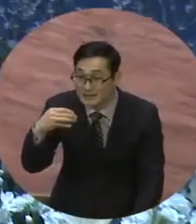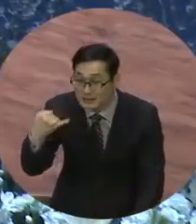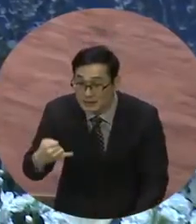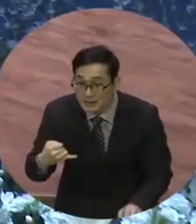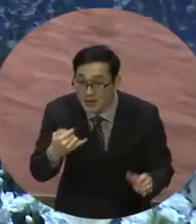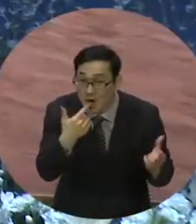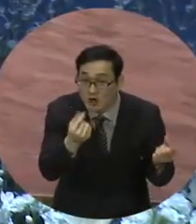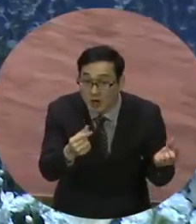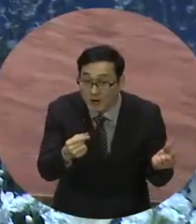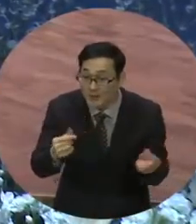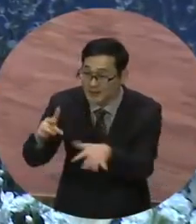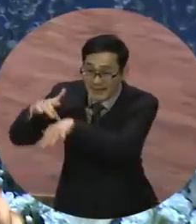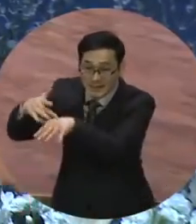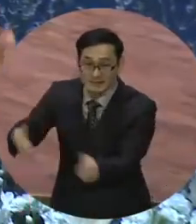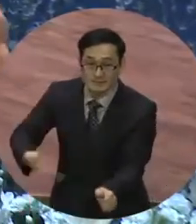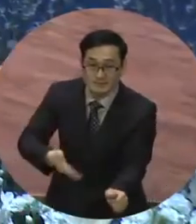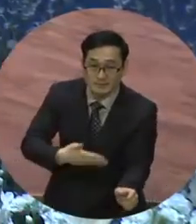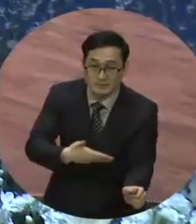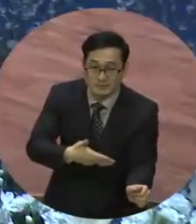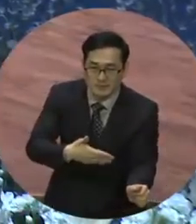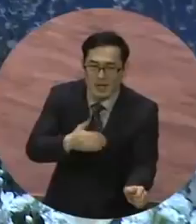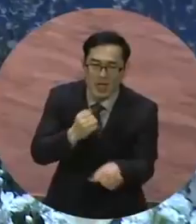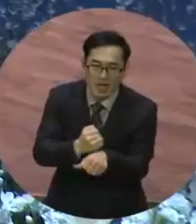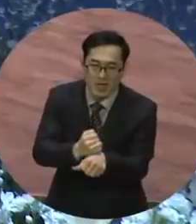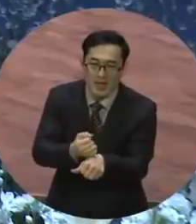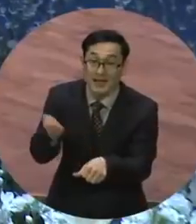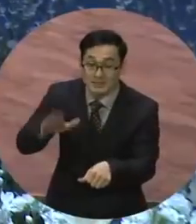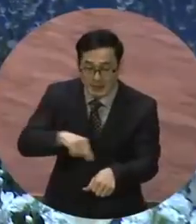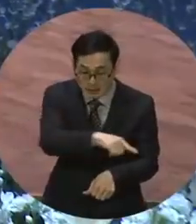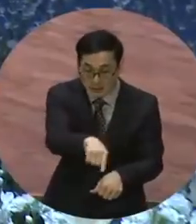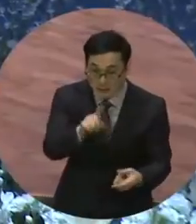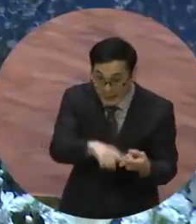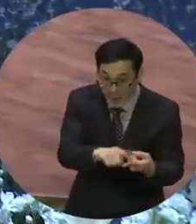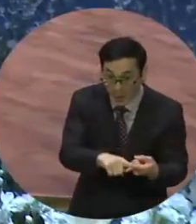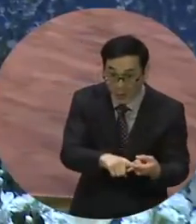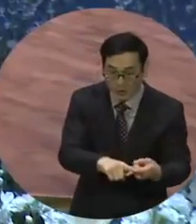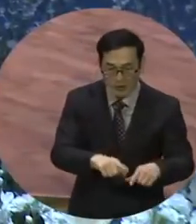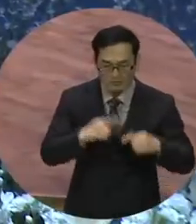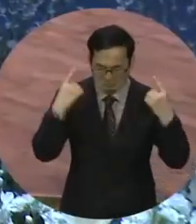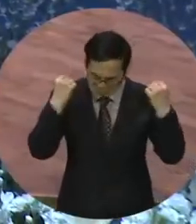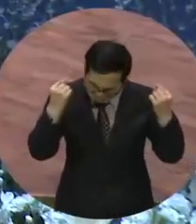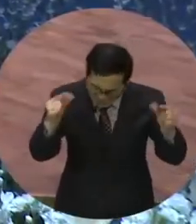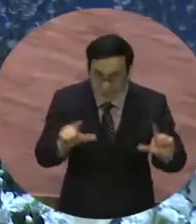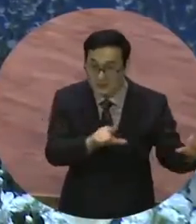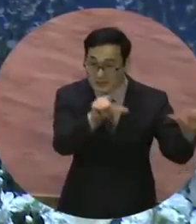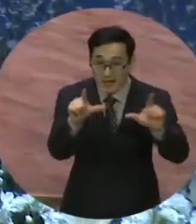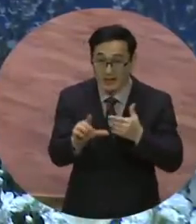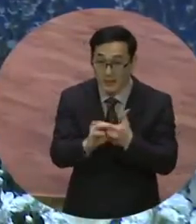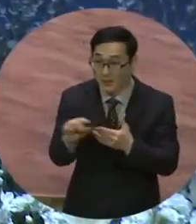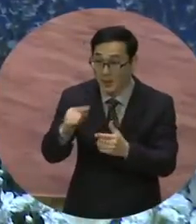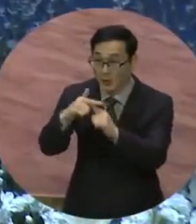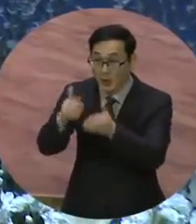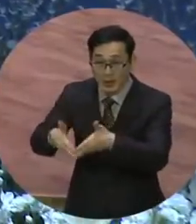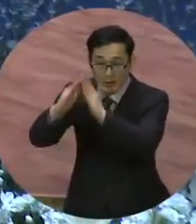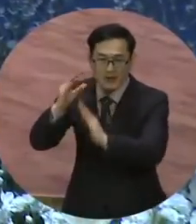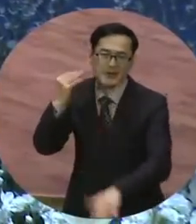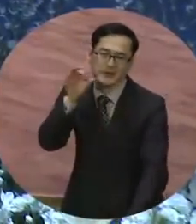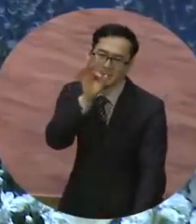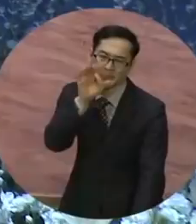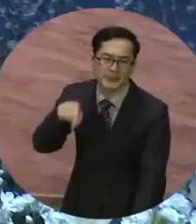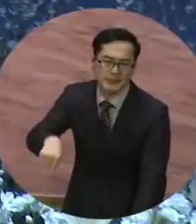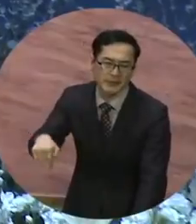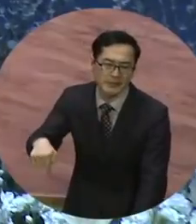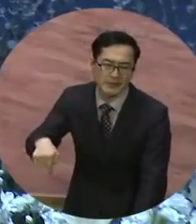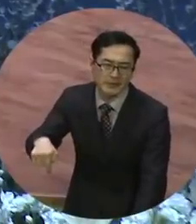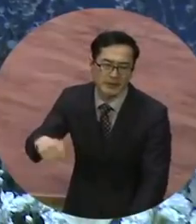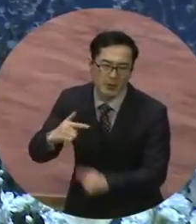수 없어요. 어떻게 세계복음 합니까? 무난이스트 그런 자세 가지고는 절대 세계복음 못해요. 썩어